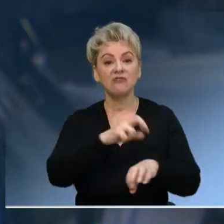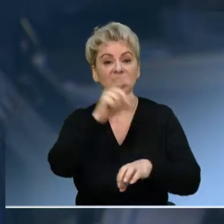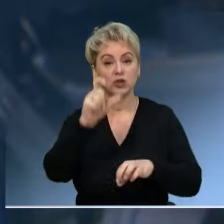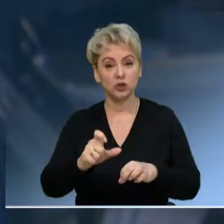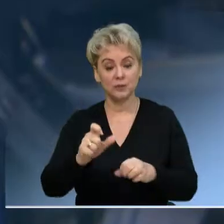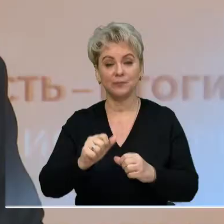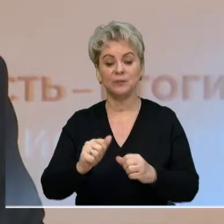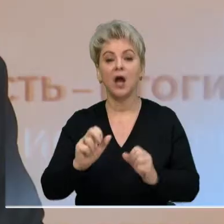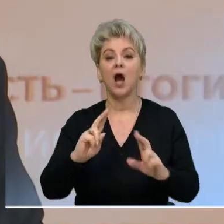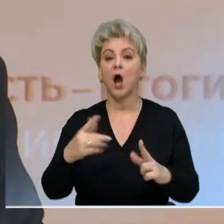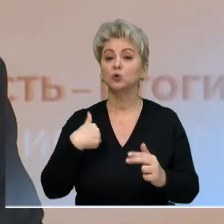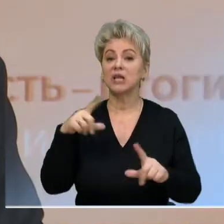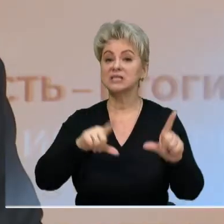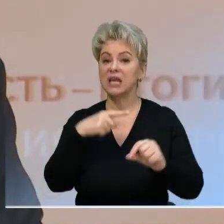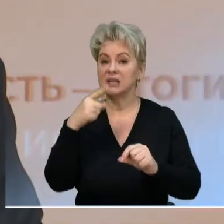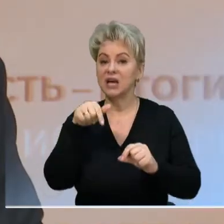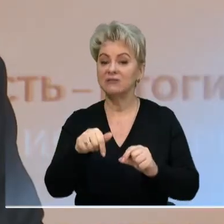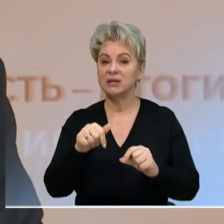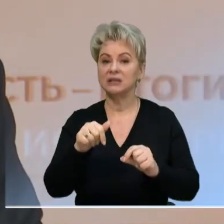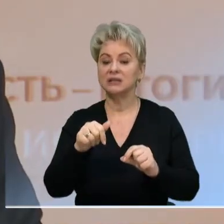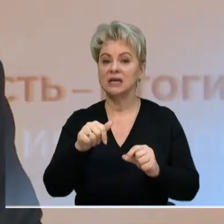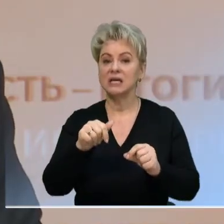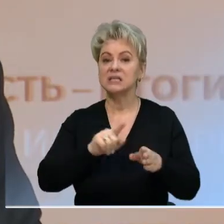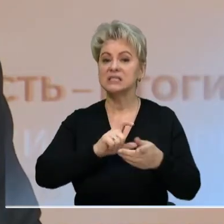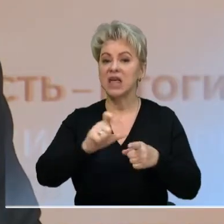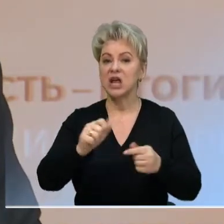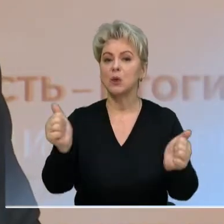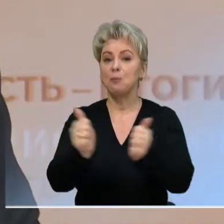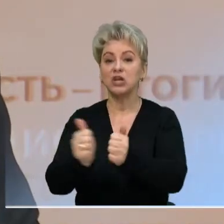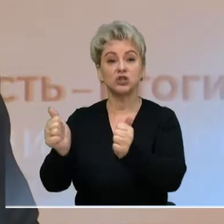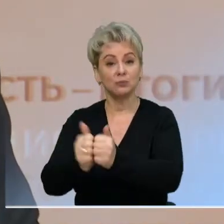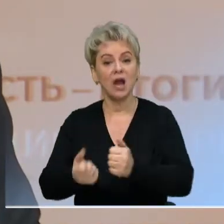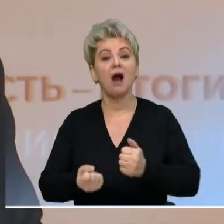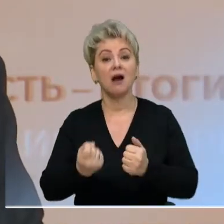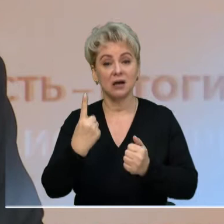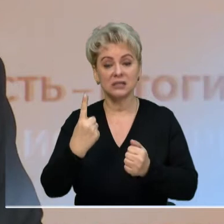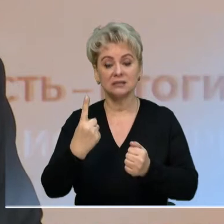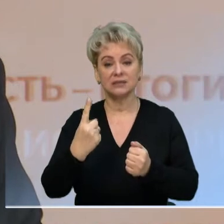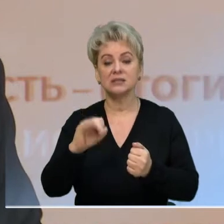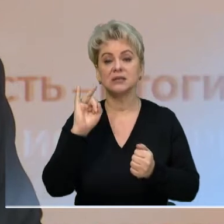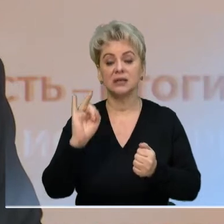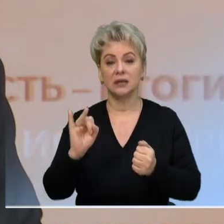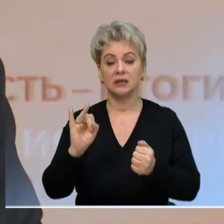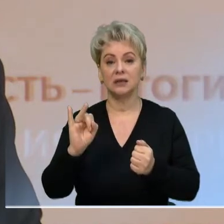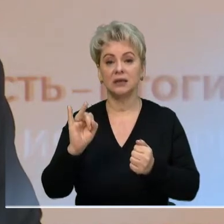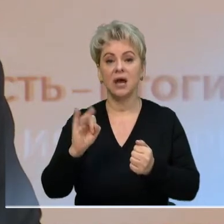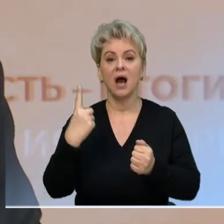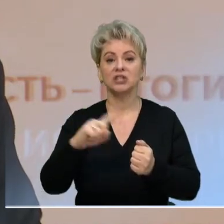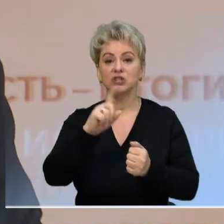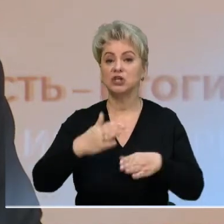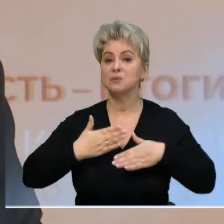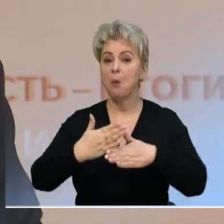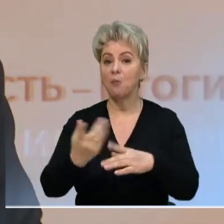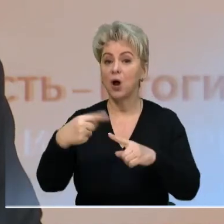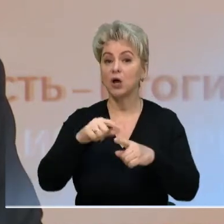врачи. Как у нас иногда говорят, снаряды все ближе и ближе оказываются. И один из